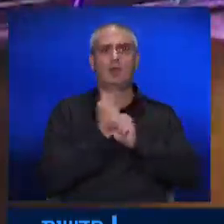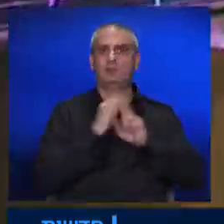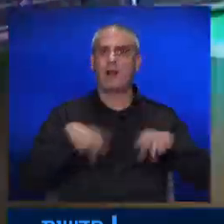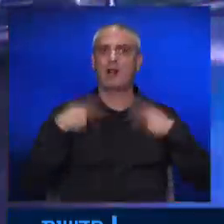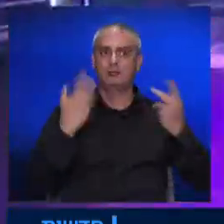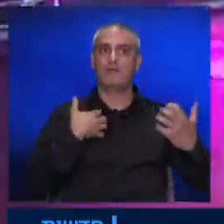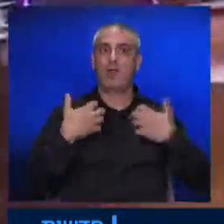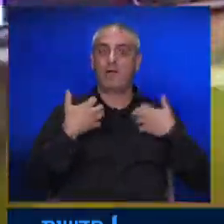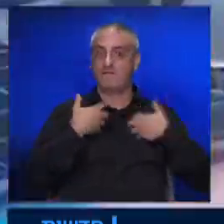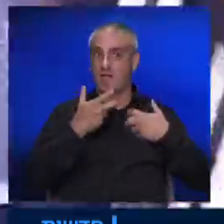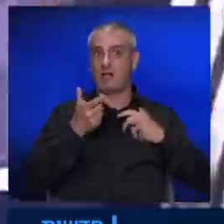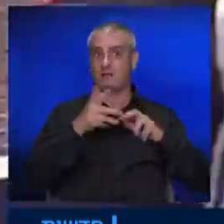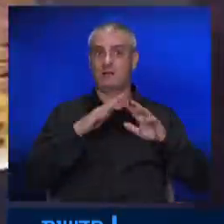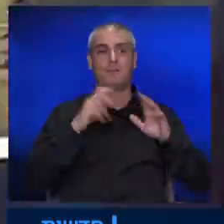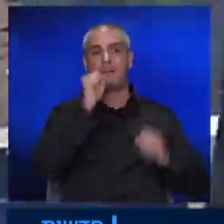והשתתף בפסטיגל